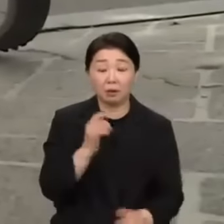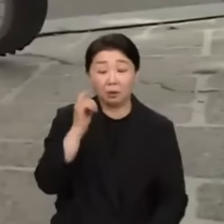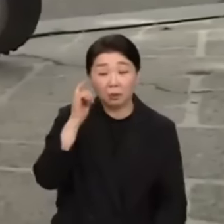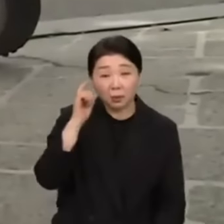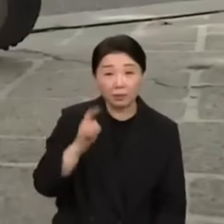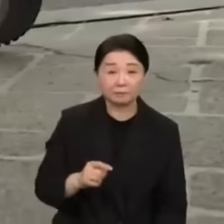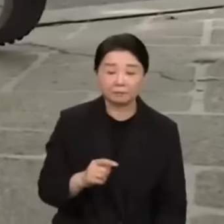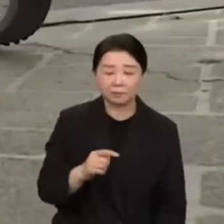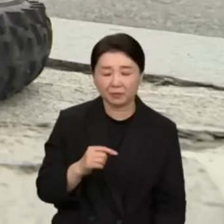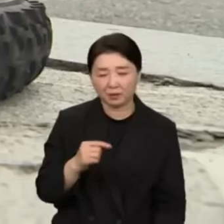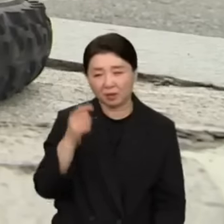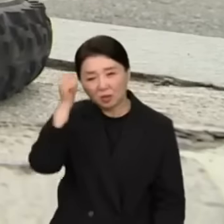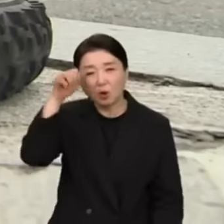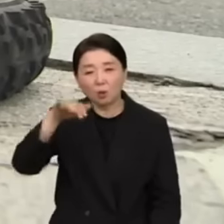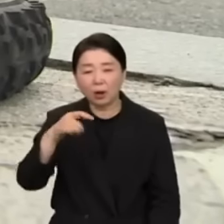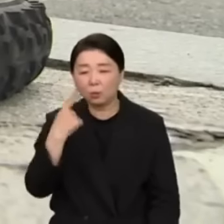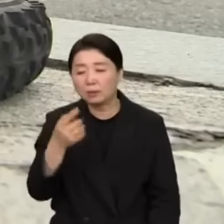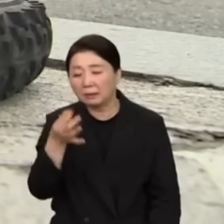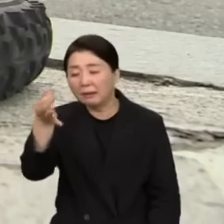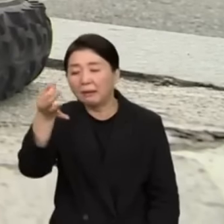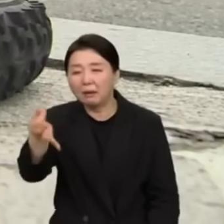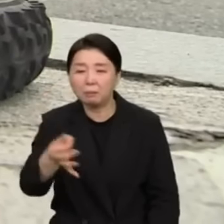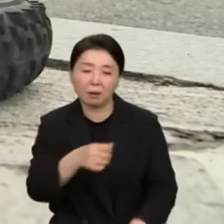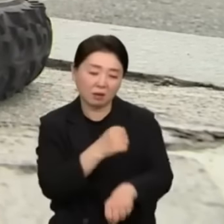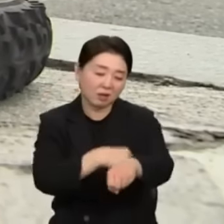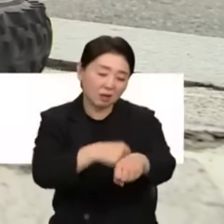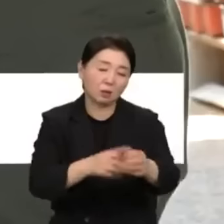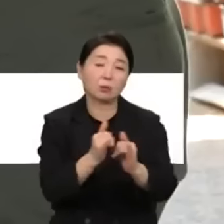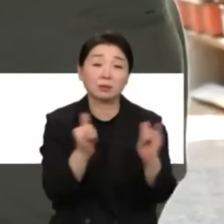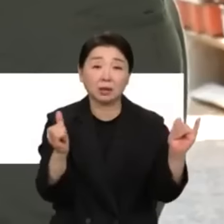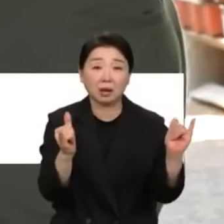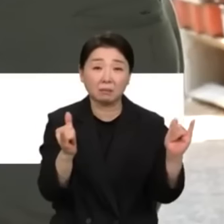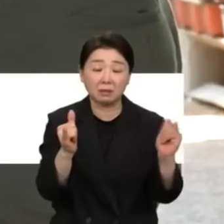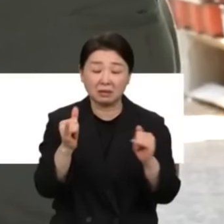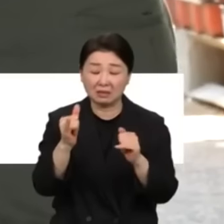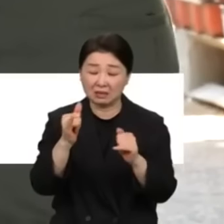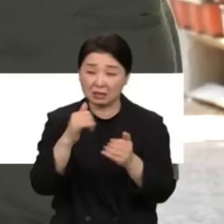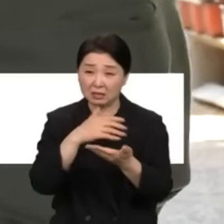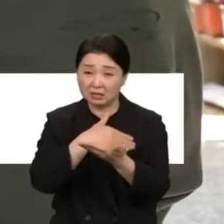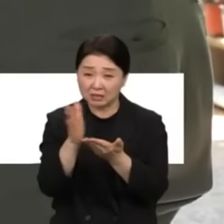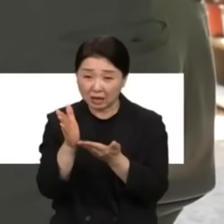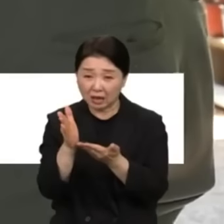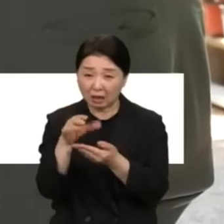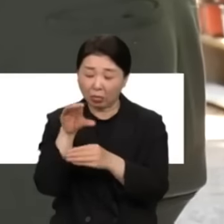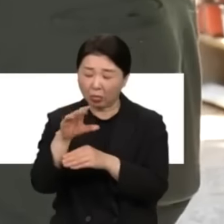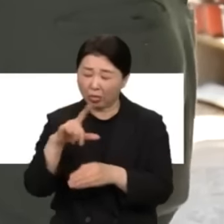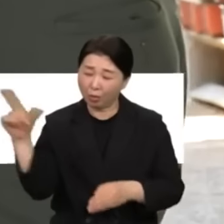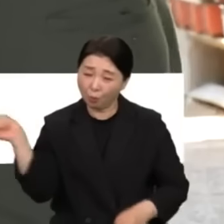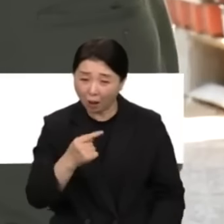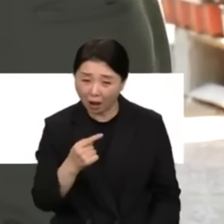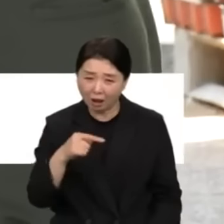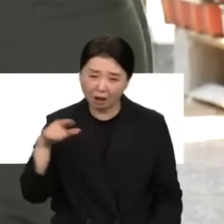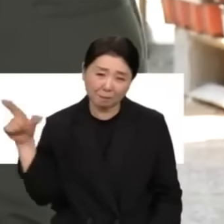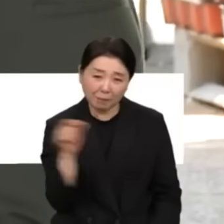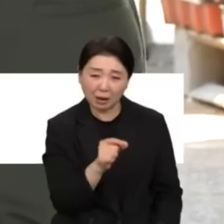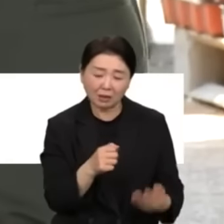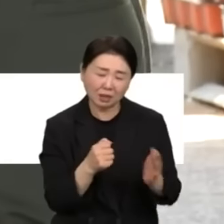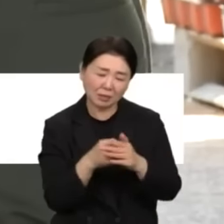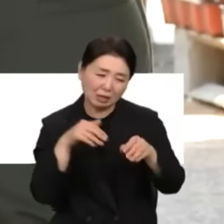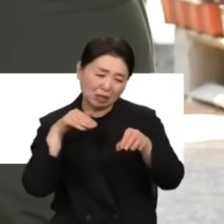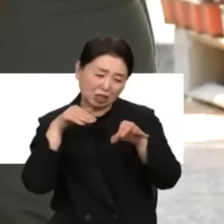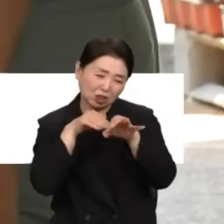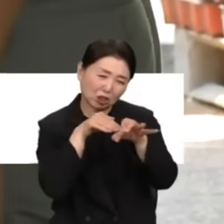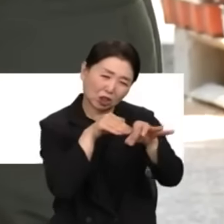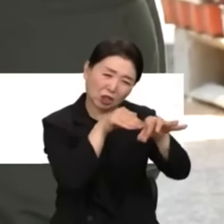달새내며 혼자 지내던 일용직이었습니다. 세게 달렸기 때문에 빠바바바바 했겠지요. 엄청 소리가 컸어요.